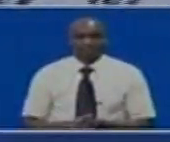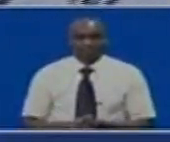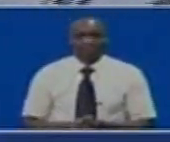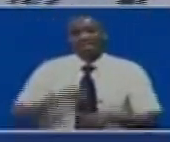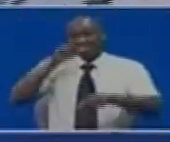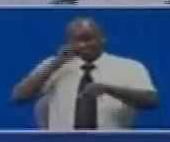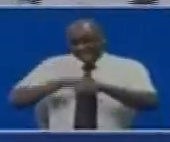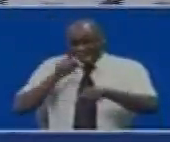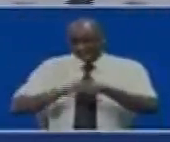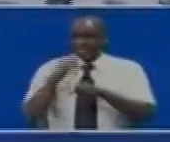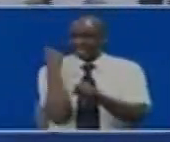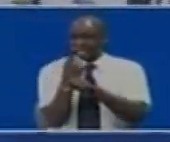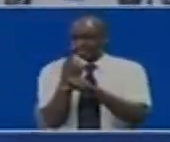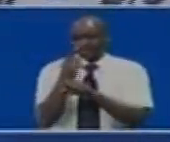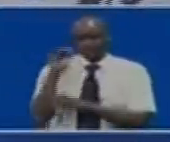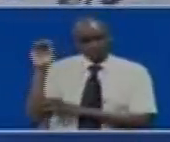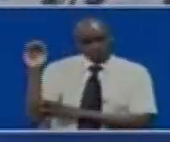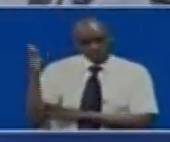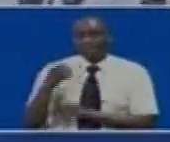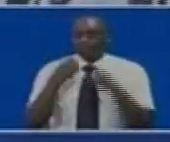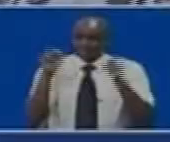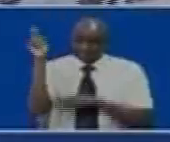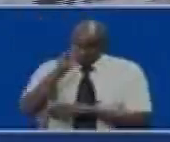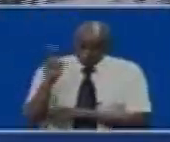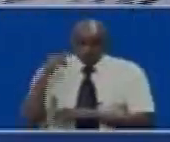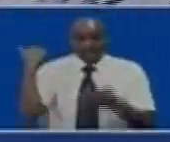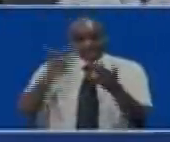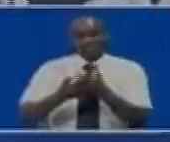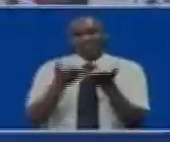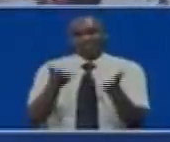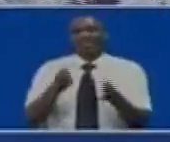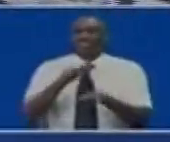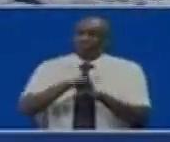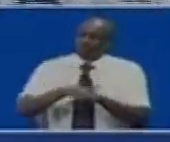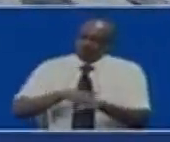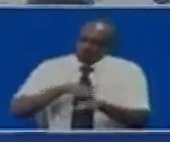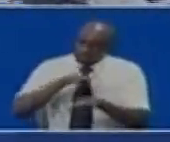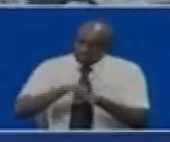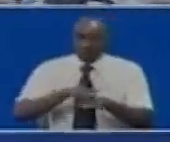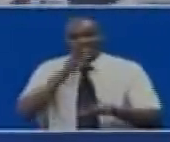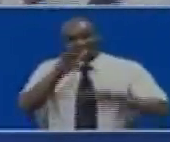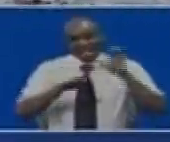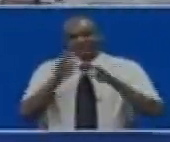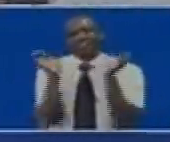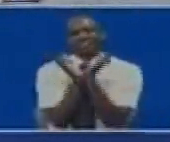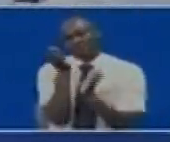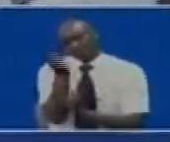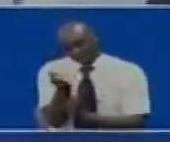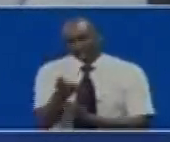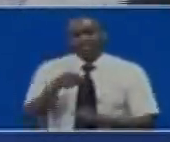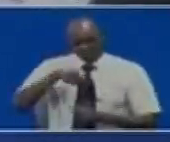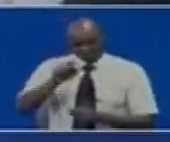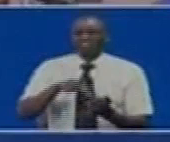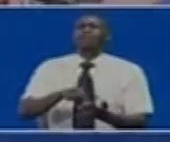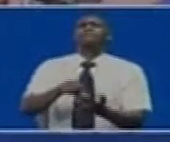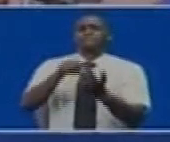Mwendo wa saa 5 asubuhi hivi, Rais Uhuru Kenyatta aliwasili taratibu uwanjani Nyayo na kuandaliwa gwaride maalum